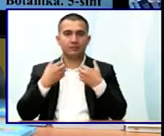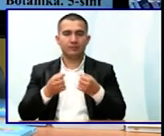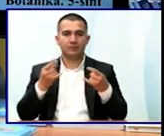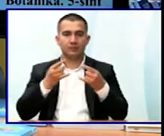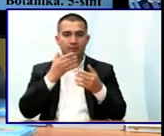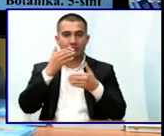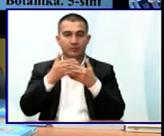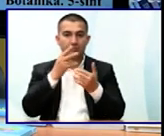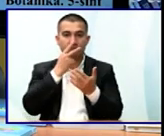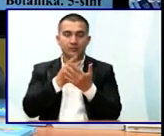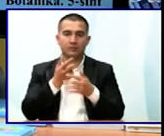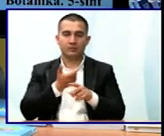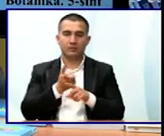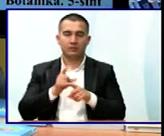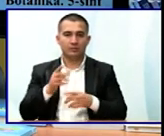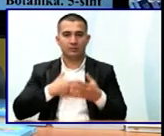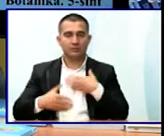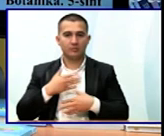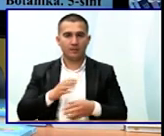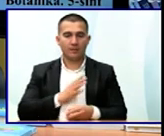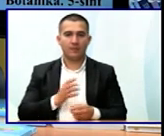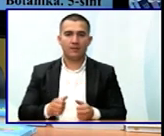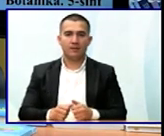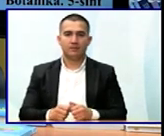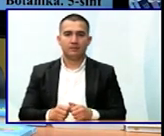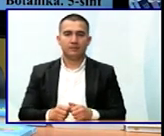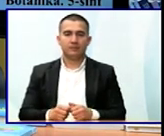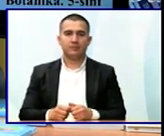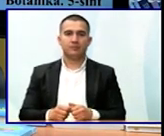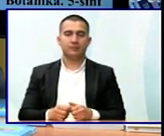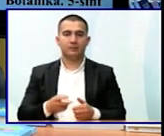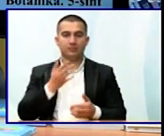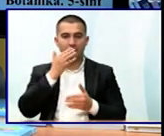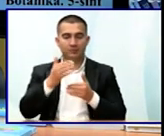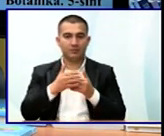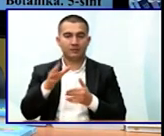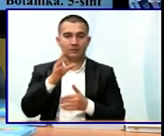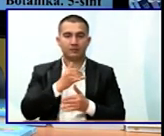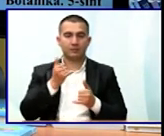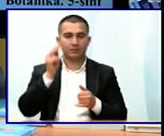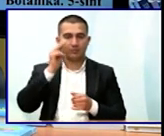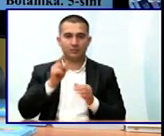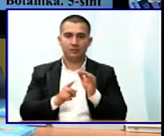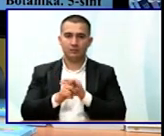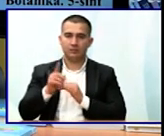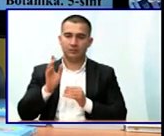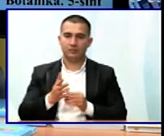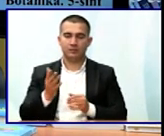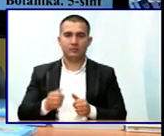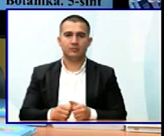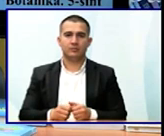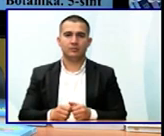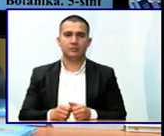bor ko'rishib turganimizdan g'oyat mamnunmiz. Keling aziz o'quvchilar, ana endi darsimizni boshlab